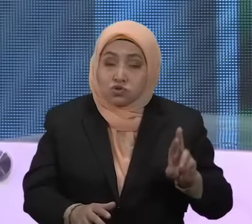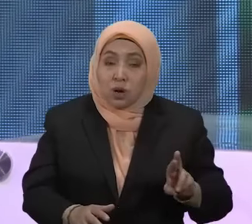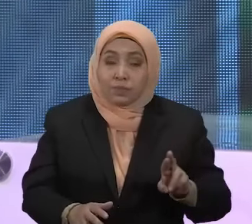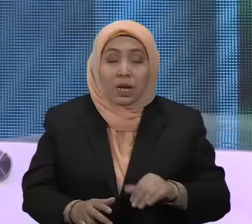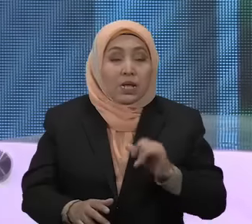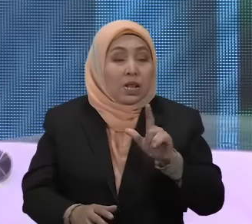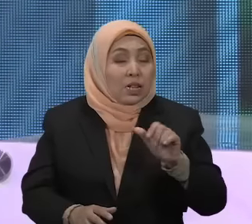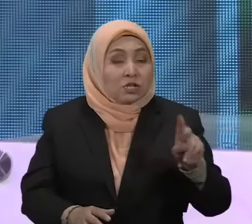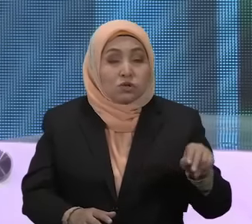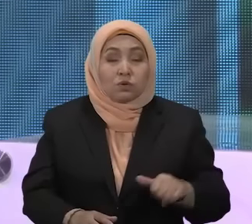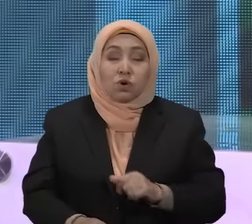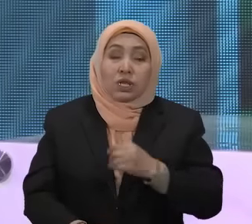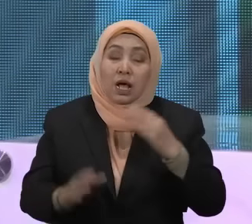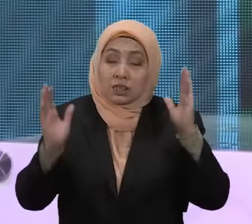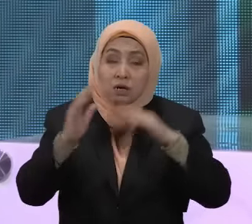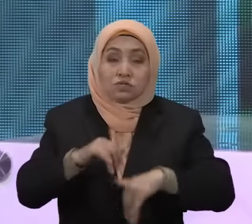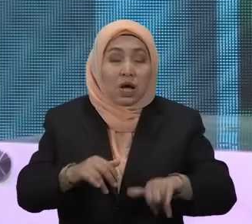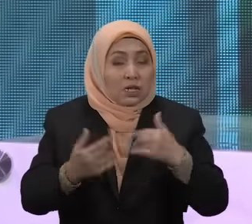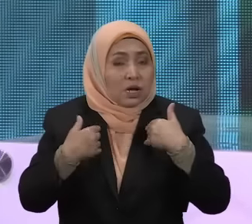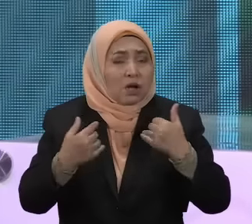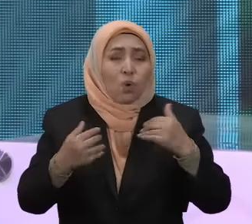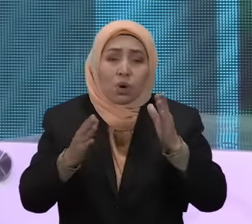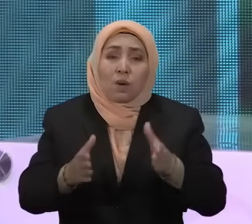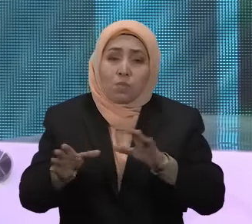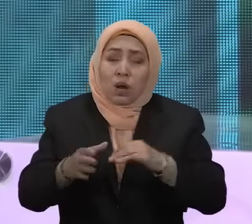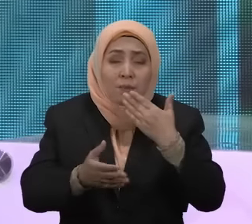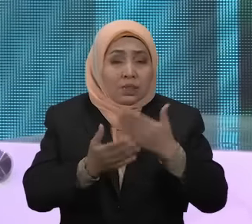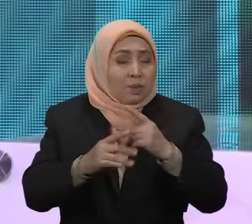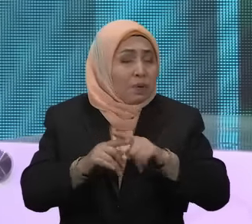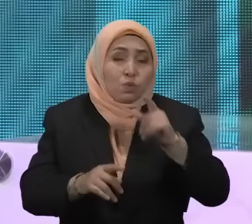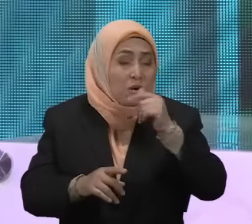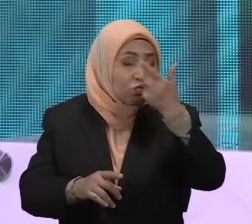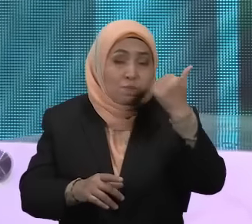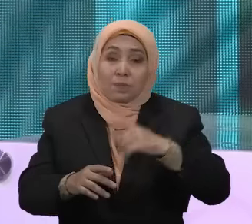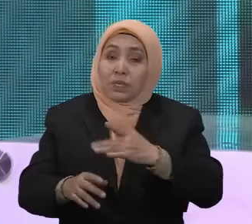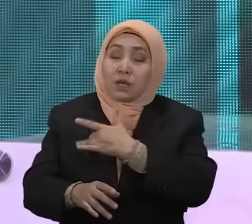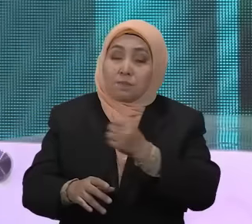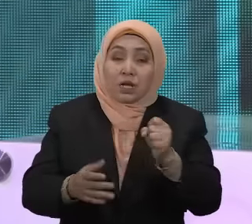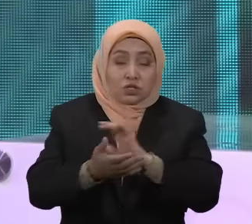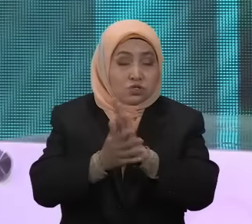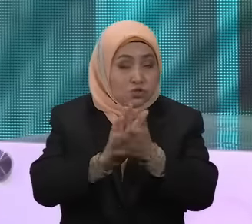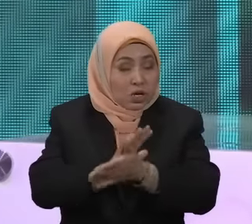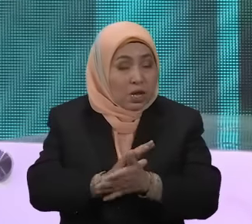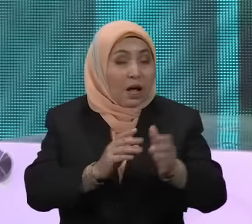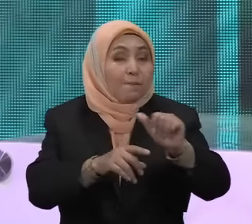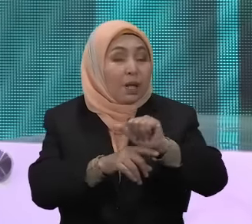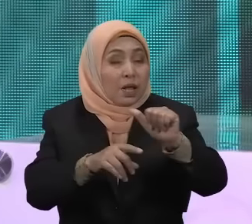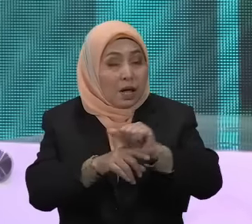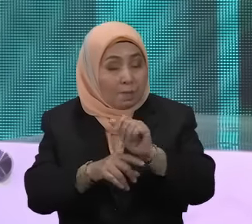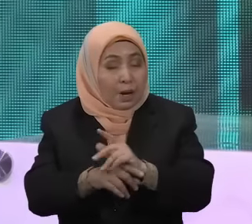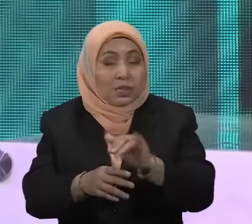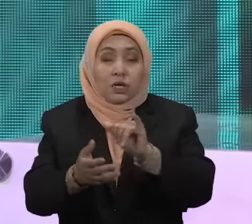ladhina amanu wa amilu salihat. Pasal ada sahaja orang yang buat baik tapi kerana bukan atas dasar iman, maka habitat a'maluhum